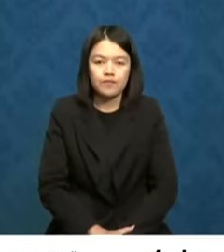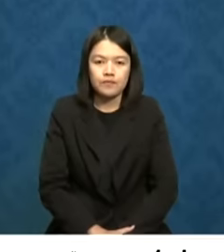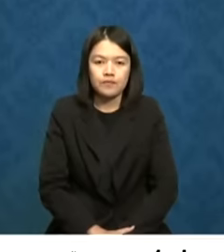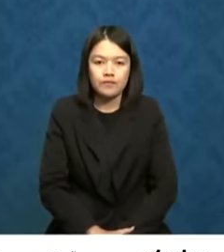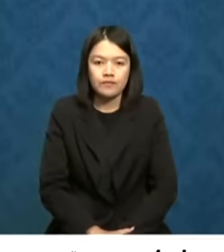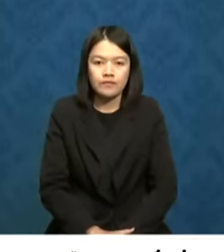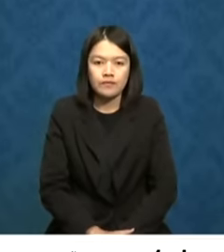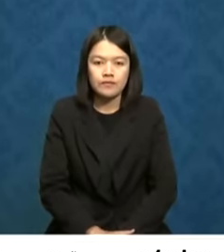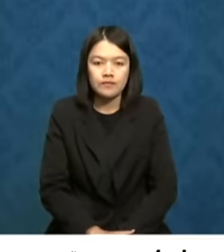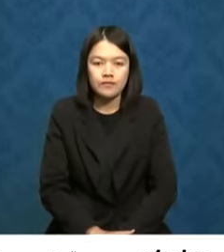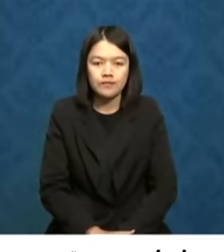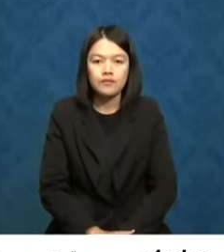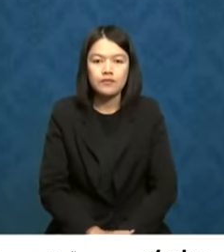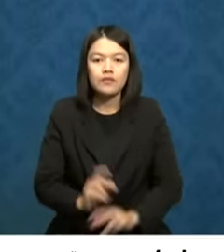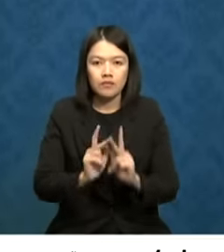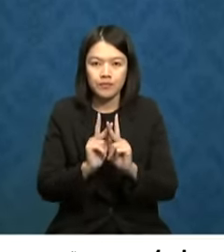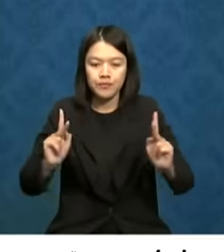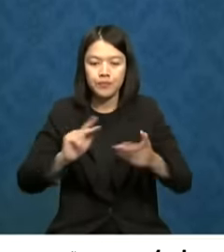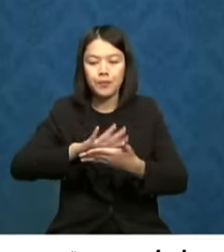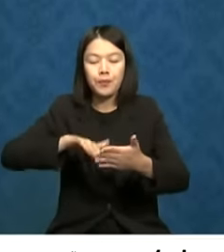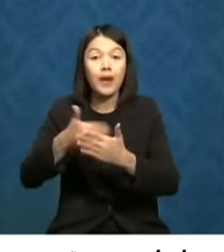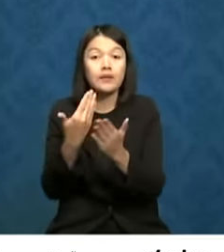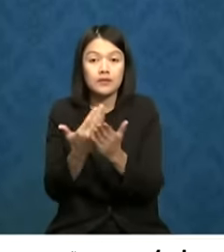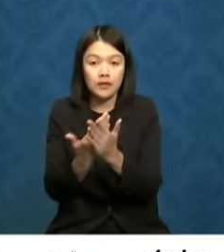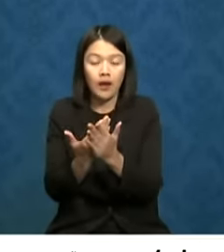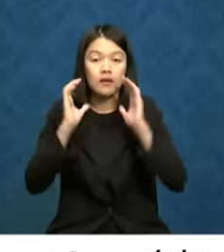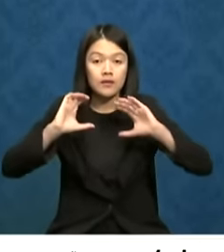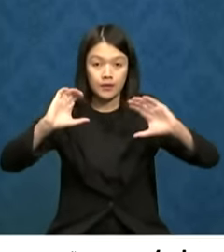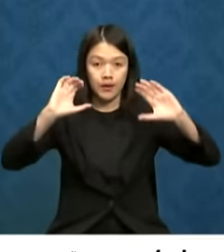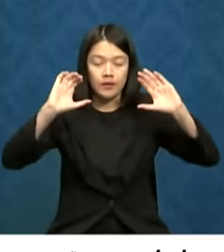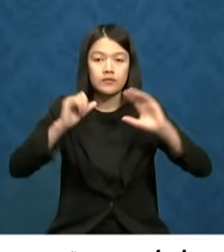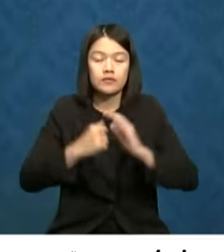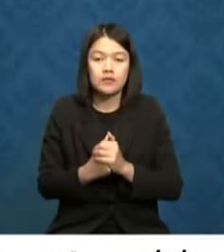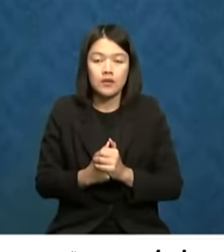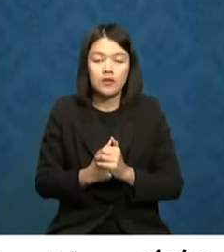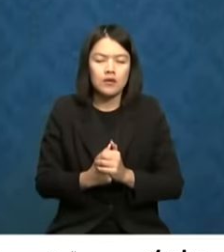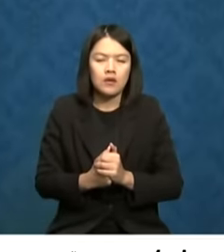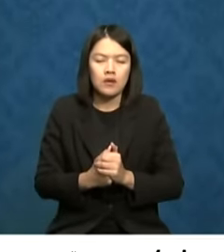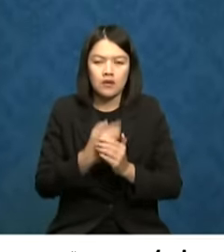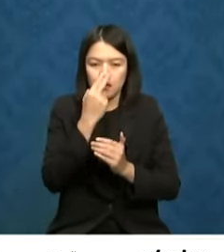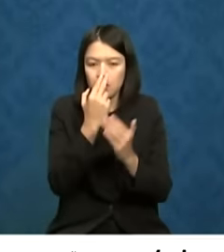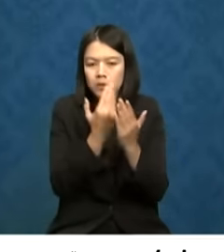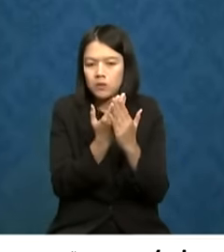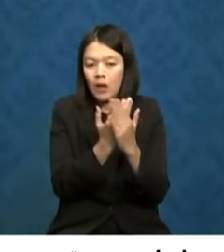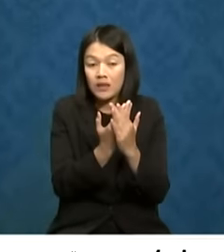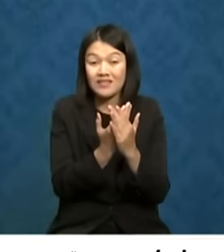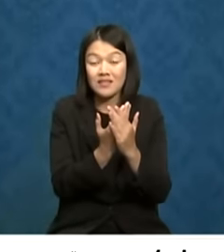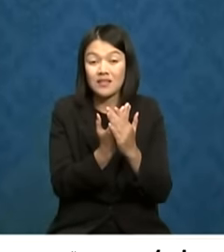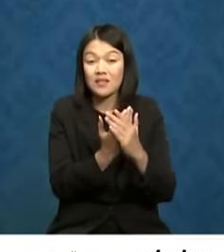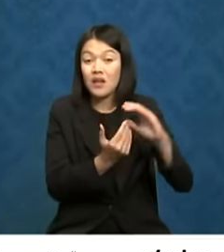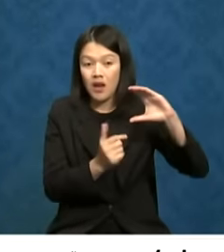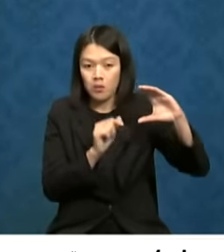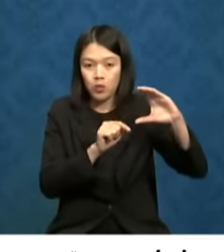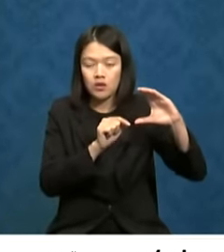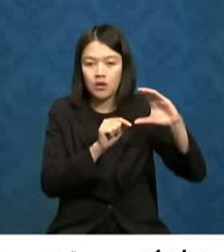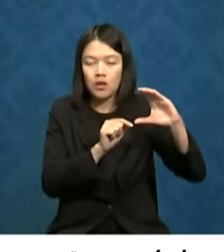สิ่งที่คณะกรรมการนโยบายการเงินการคาของรัฐกำหนดอัตราส่วนต่างๆ